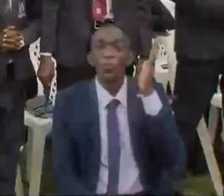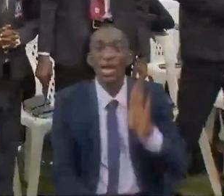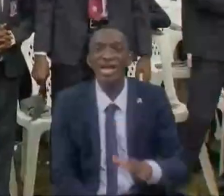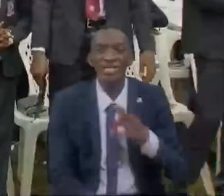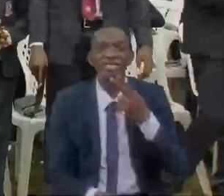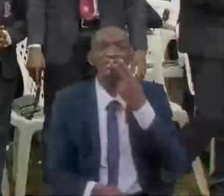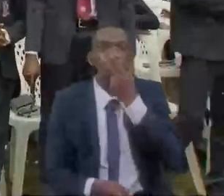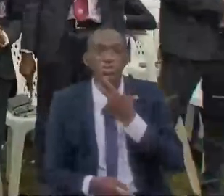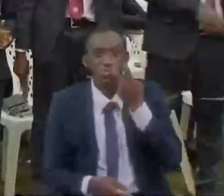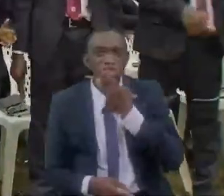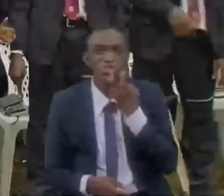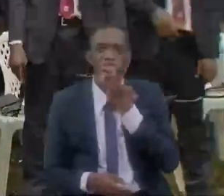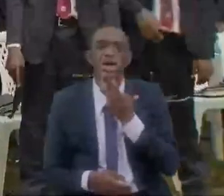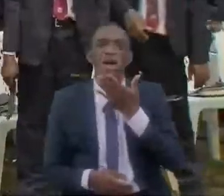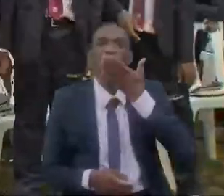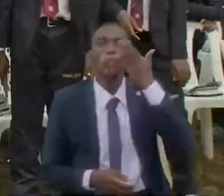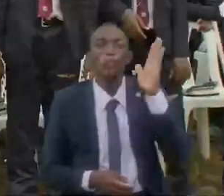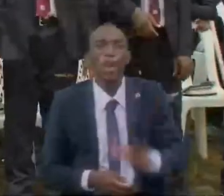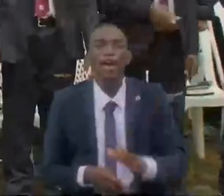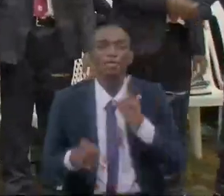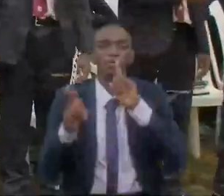Les mauvais propos.